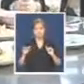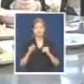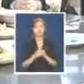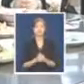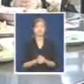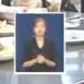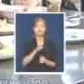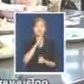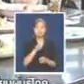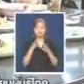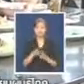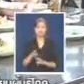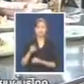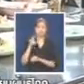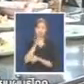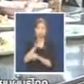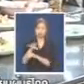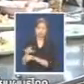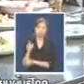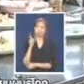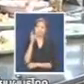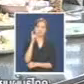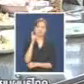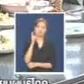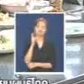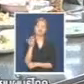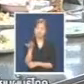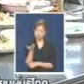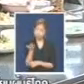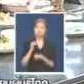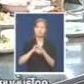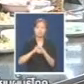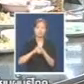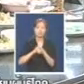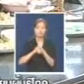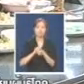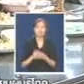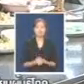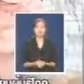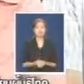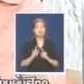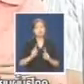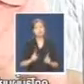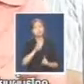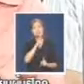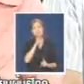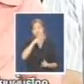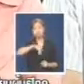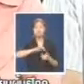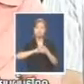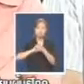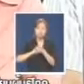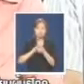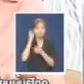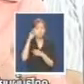สุดท้ายแล้วก็ไม่ได้รับความสมัครใจก็เกิดจากการป้องกับหรืออะไรต่างๆในรัชกาลที่ทำทั่วไปถ้าเราเกิดความร่วมมือให้เข้าใจคน